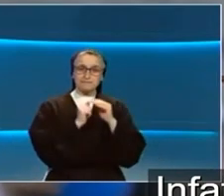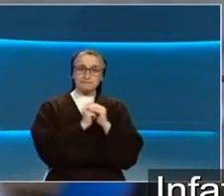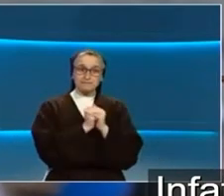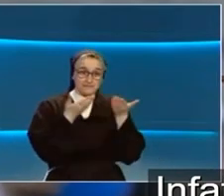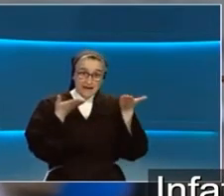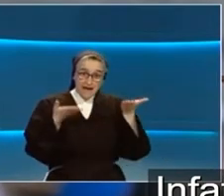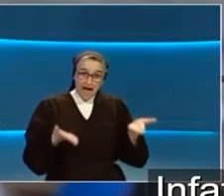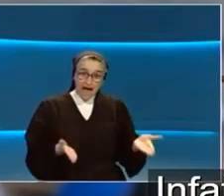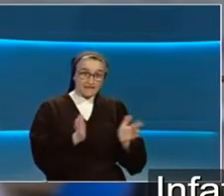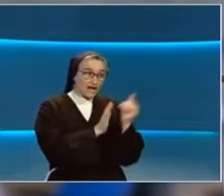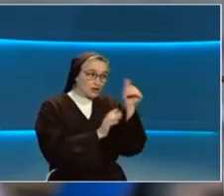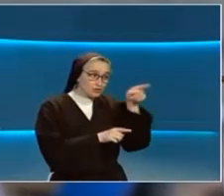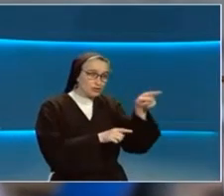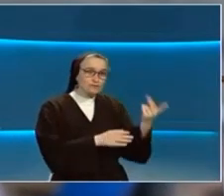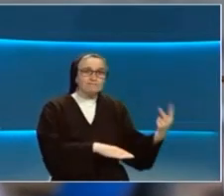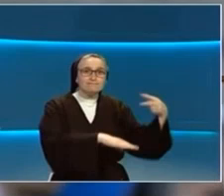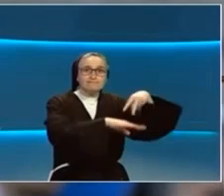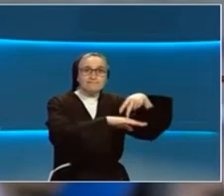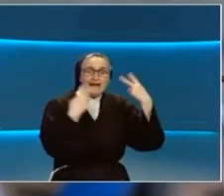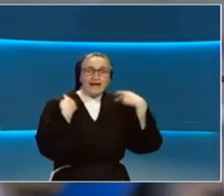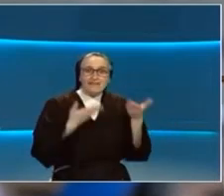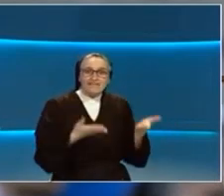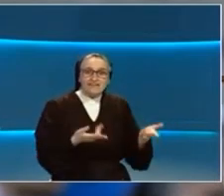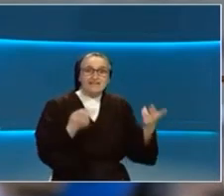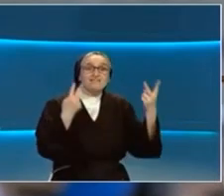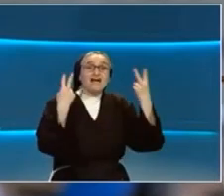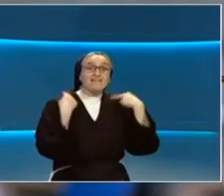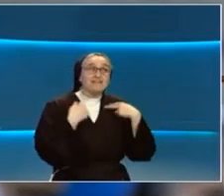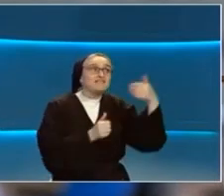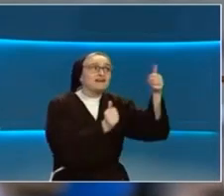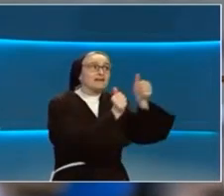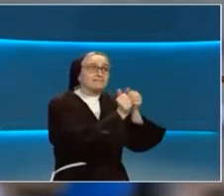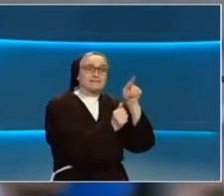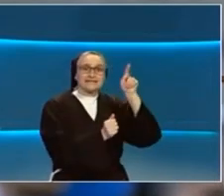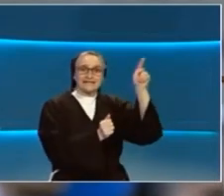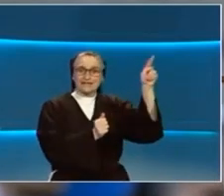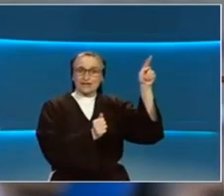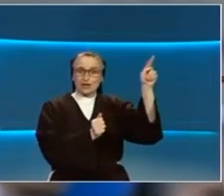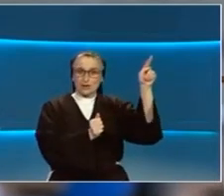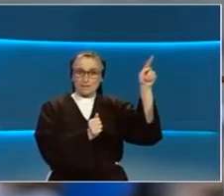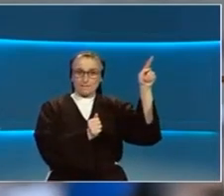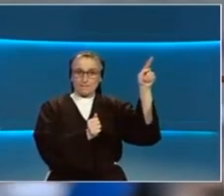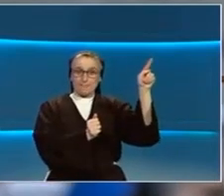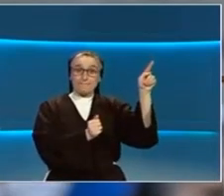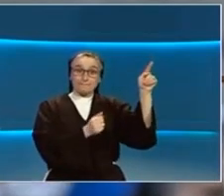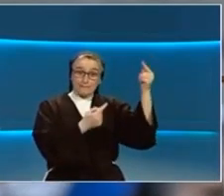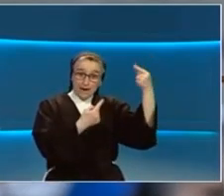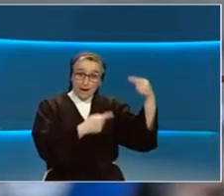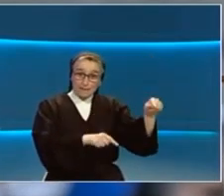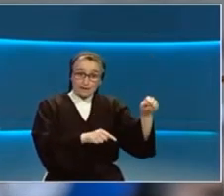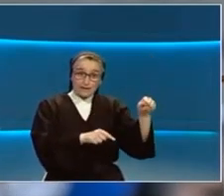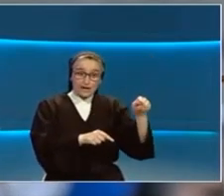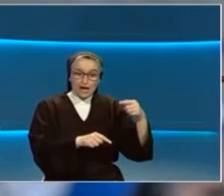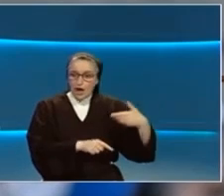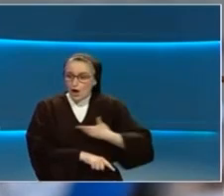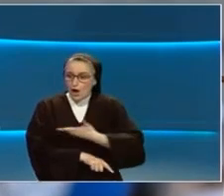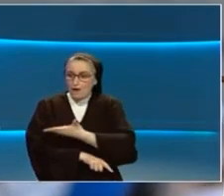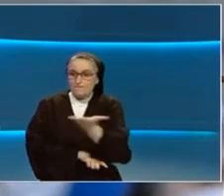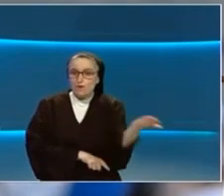Ora invece vive e vive per Dio. Così anche